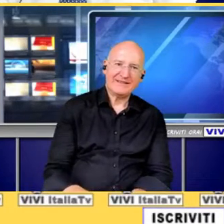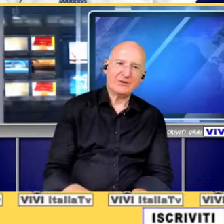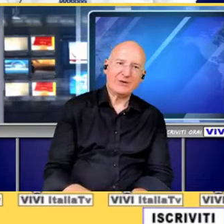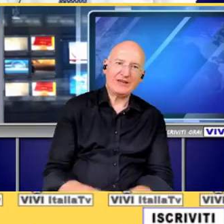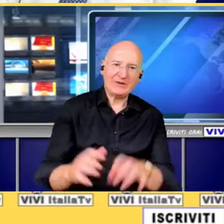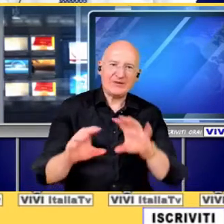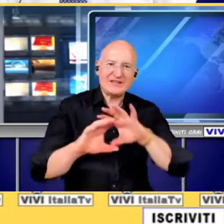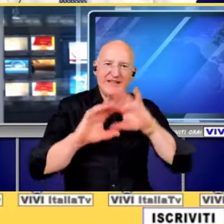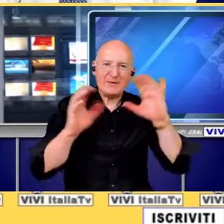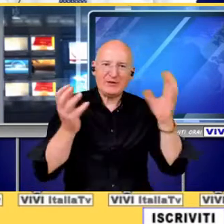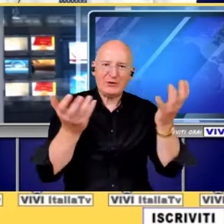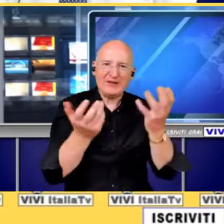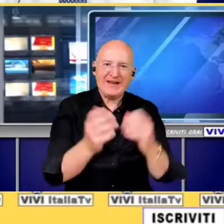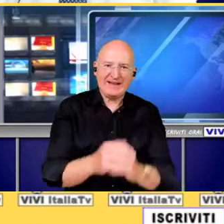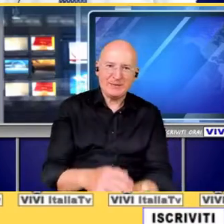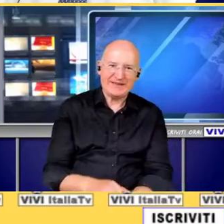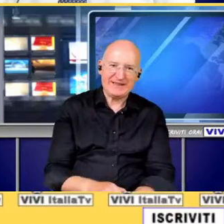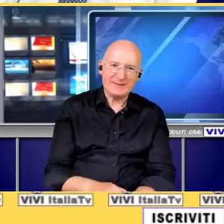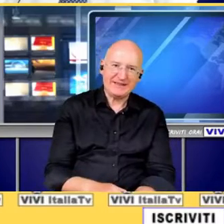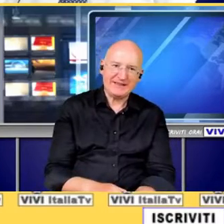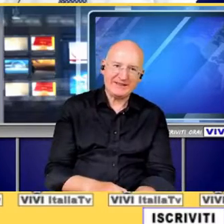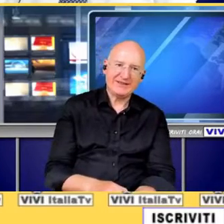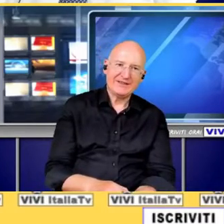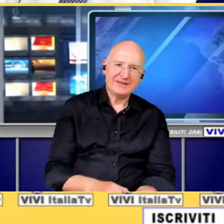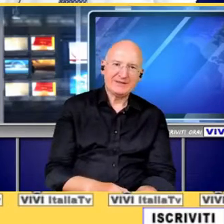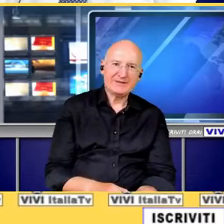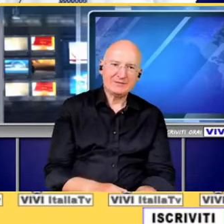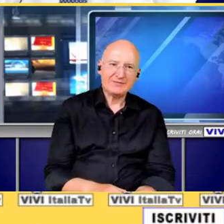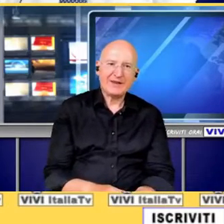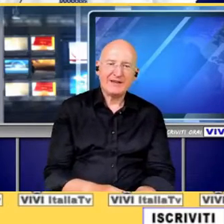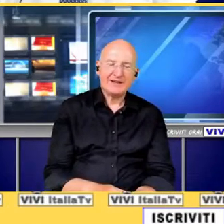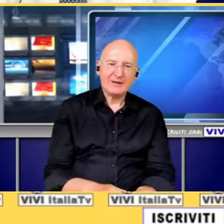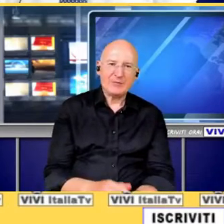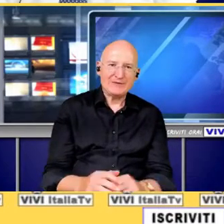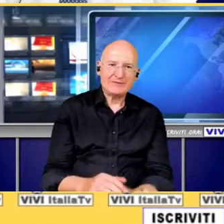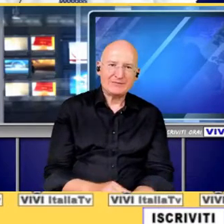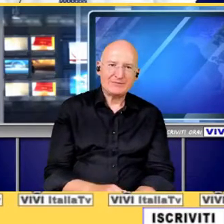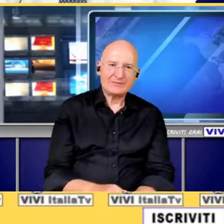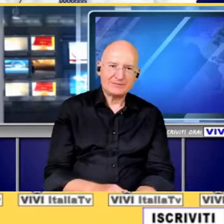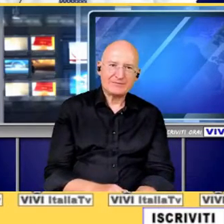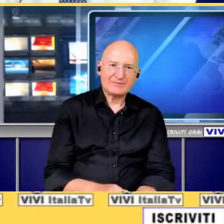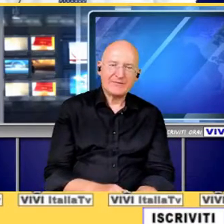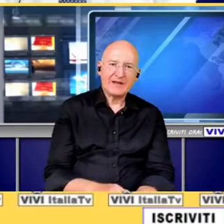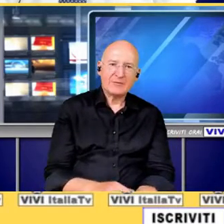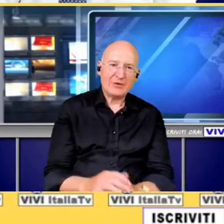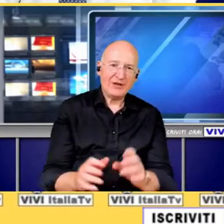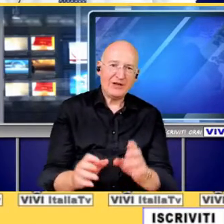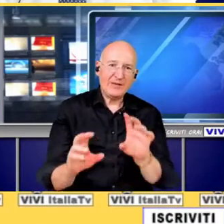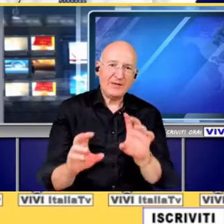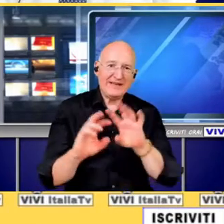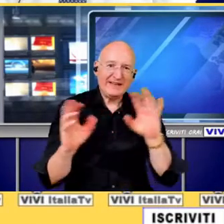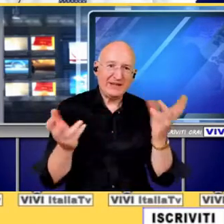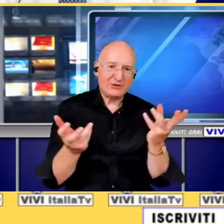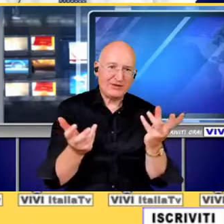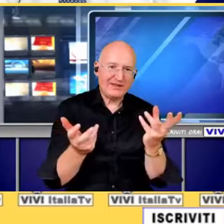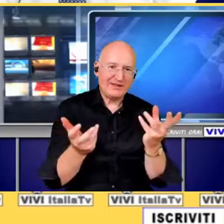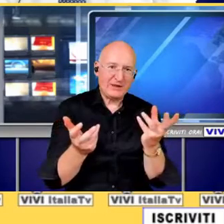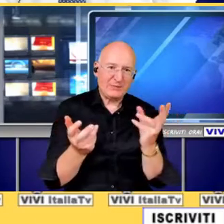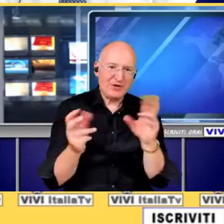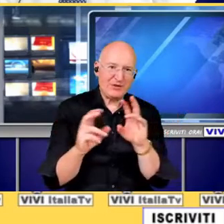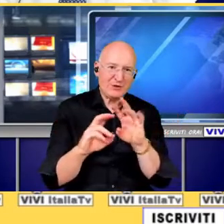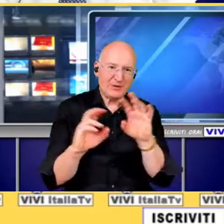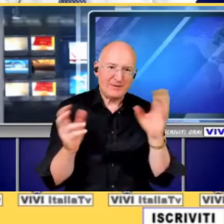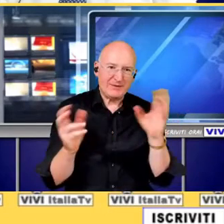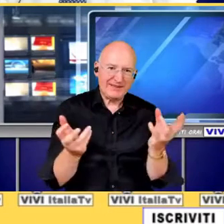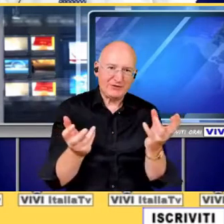visto anche quel sistema toroidale, praticamente la camera, metà della camera a vuoto, perché poi i magneti di